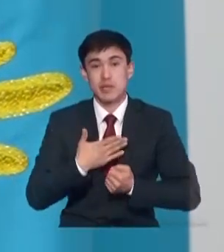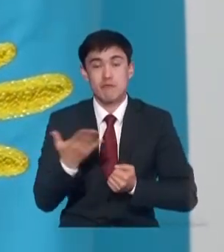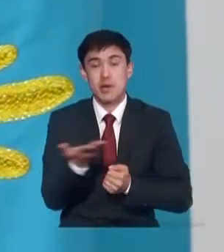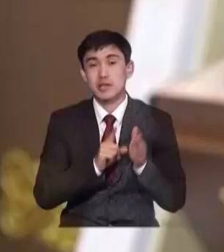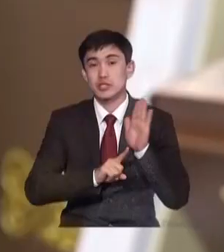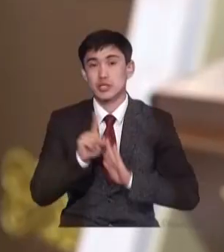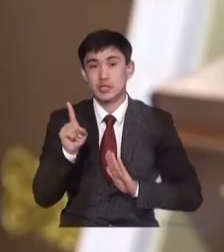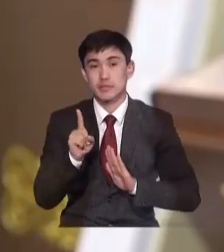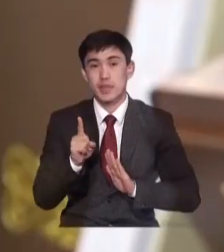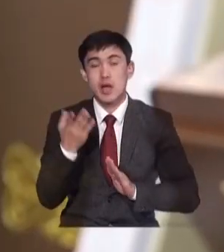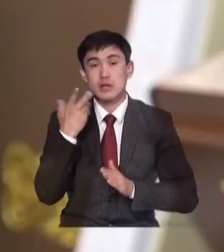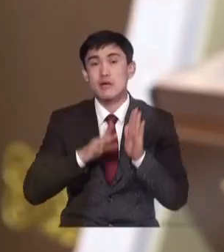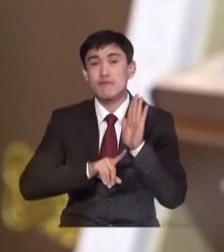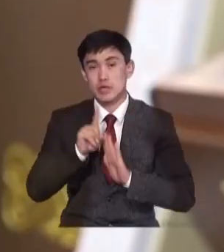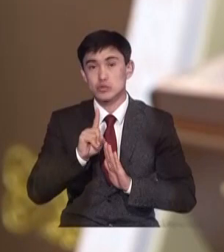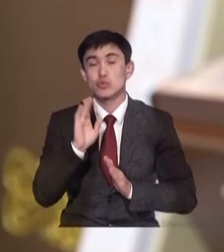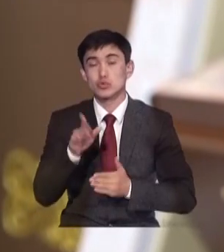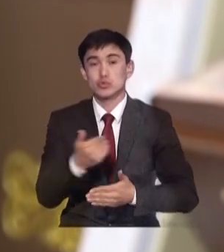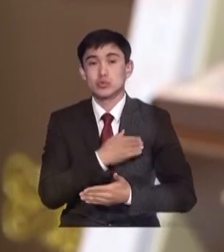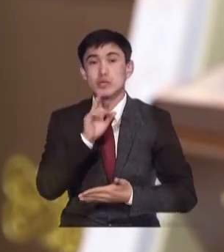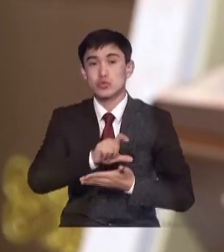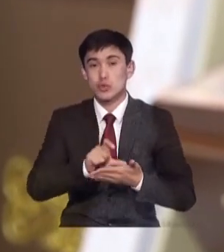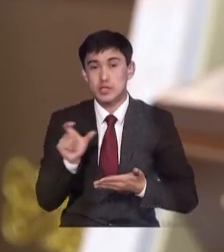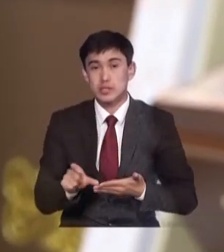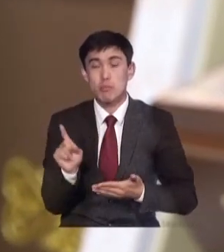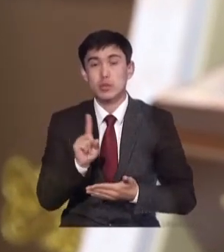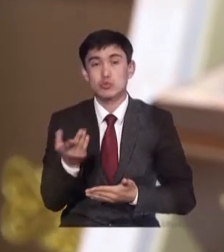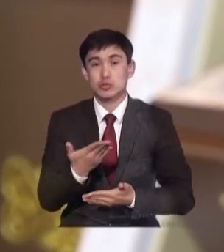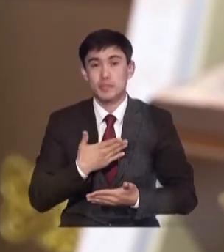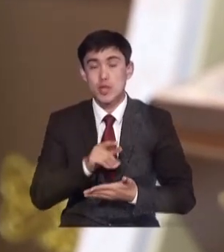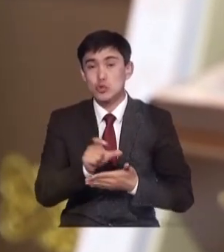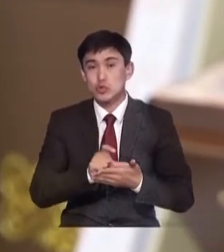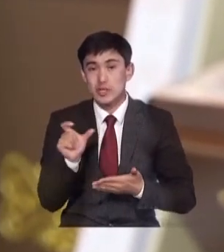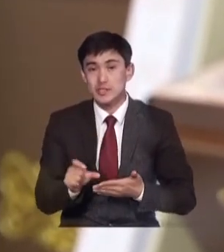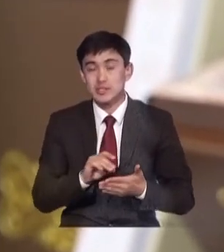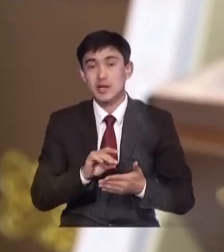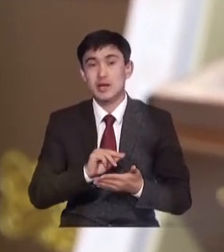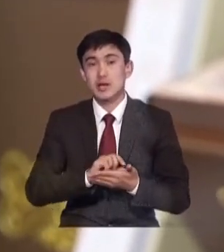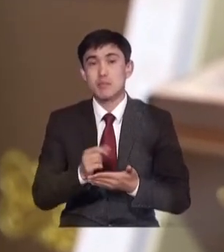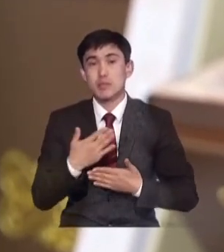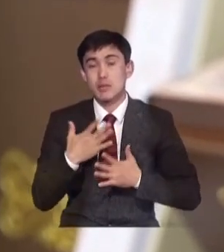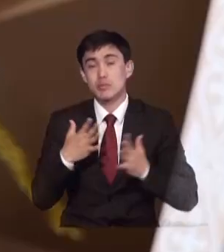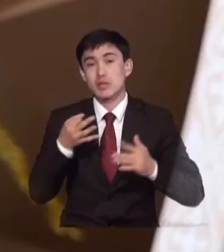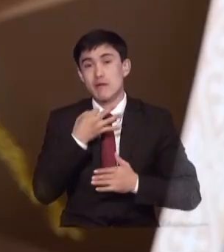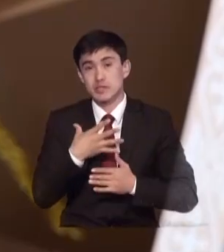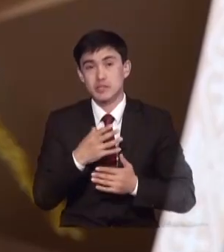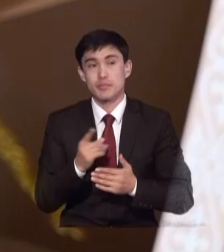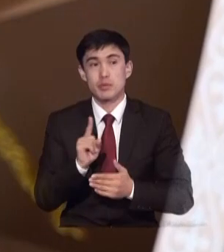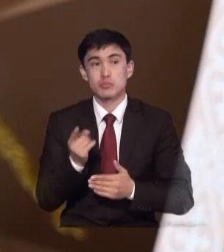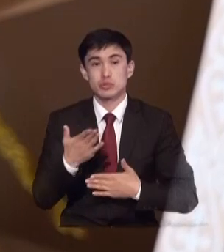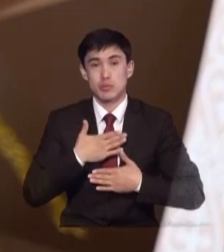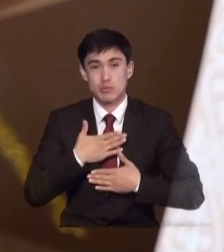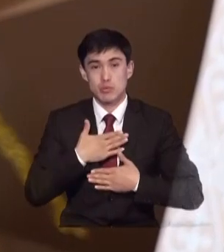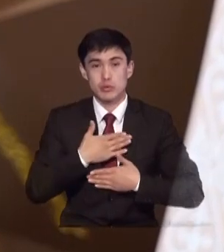моих начинаниях. Когда я вырасту, я хочу стать журналистом, потому что журналистика мне больше всего нравится, потому что